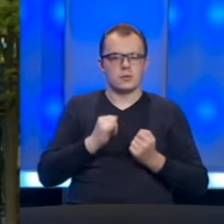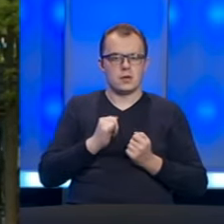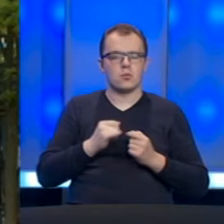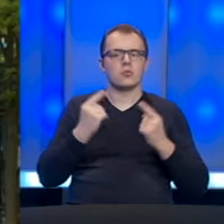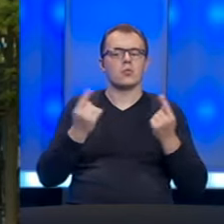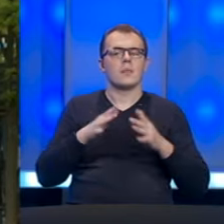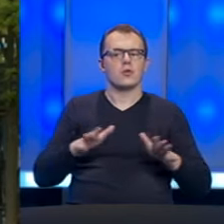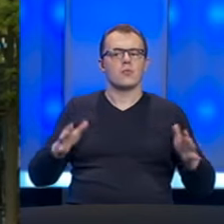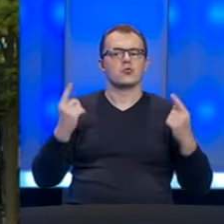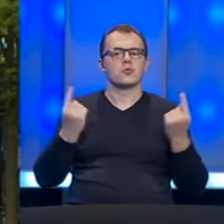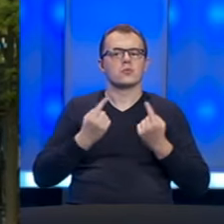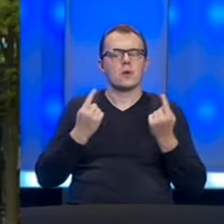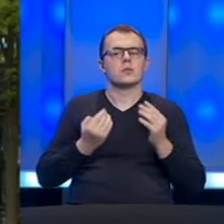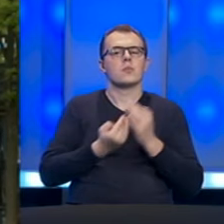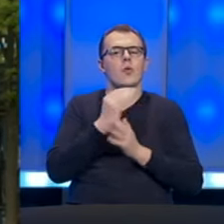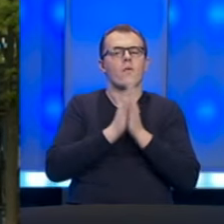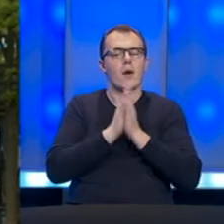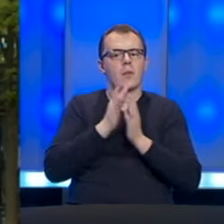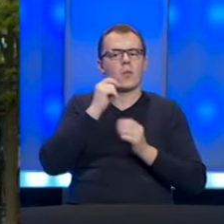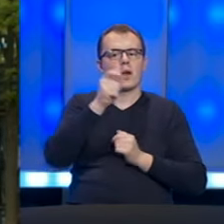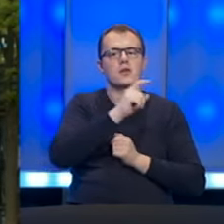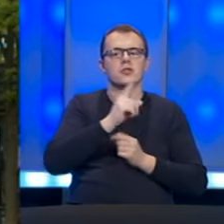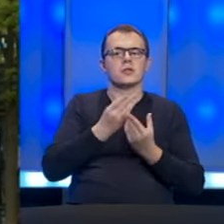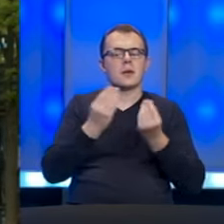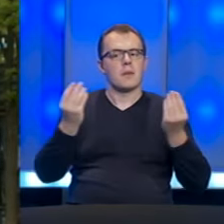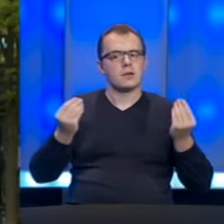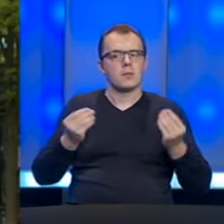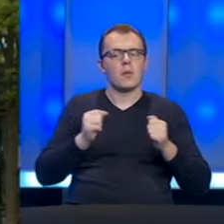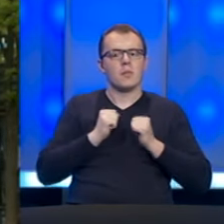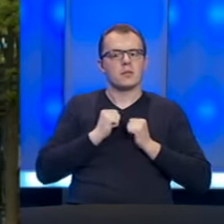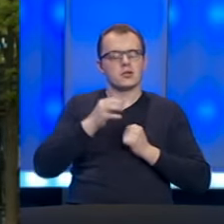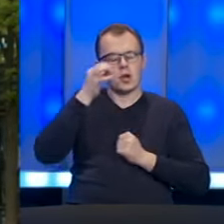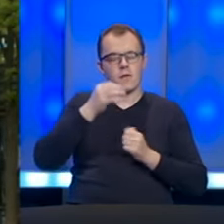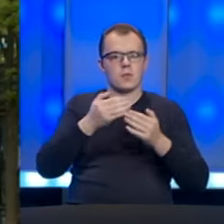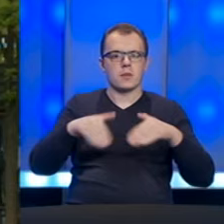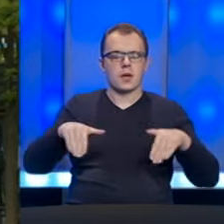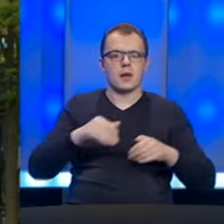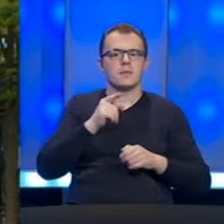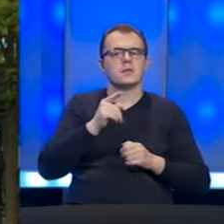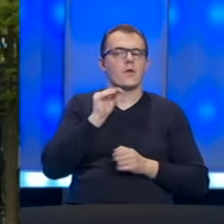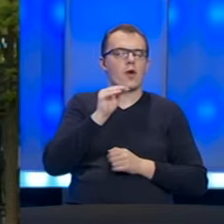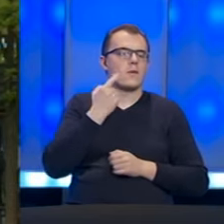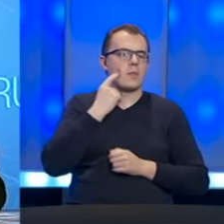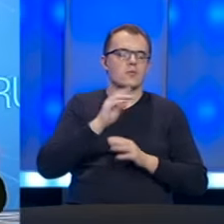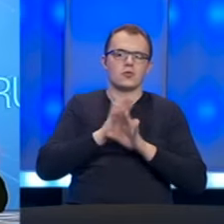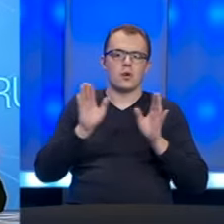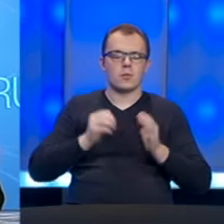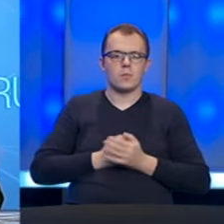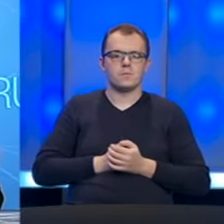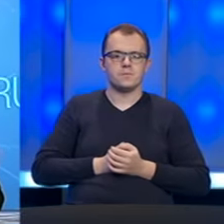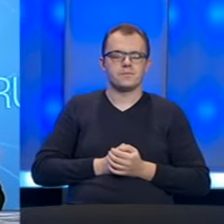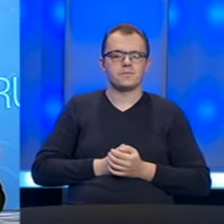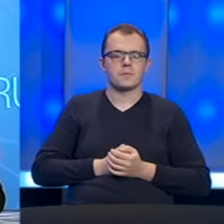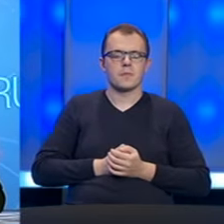trenutnu epidemiološku situaciju, ponovo apeluju na građane da se maksimalno pridržavaju mjera. Za ovo javljanje iz Bihaća toliko.